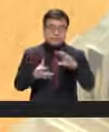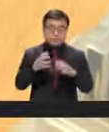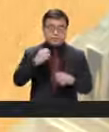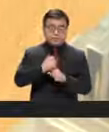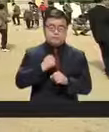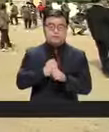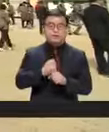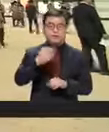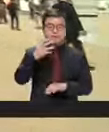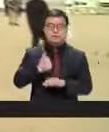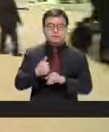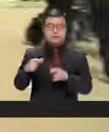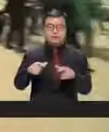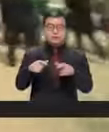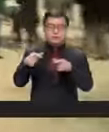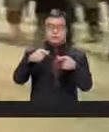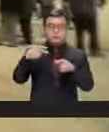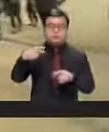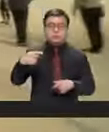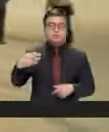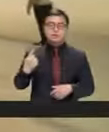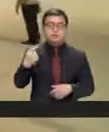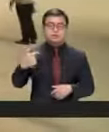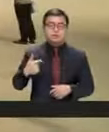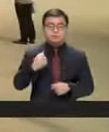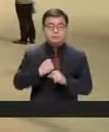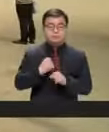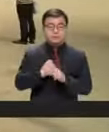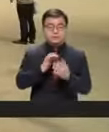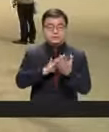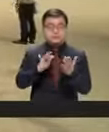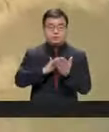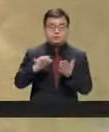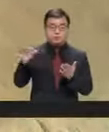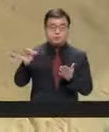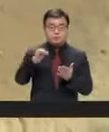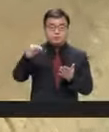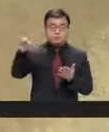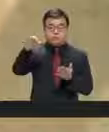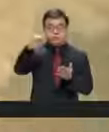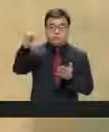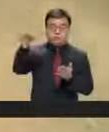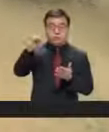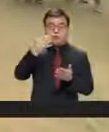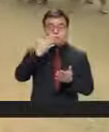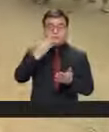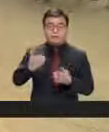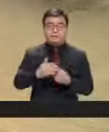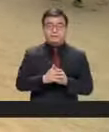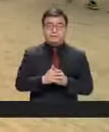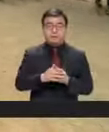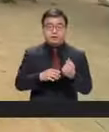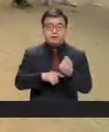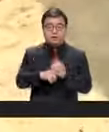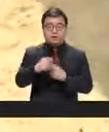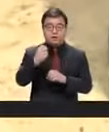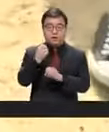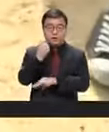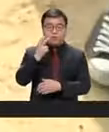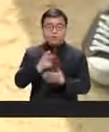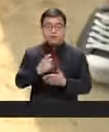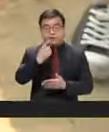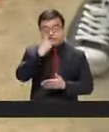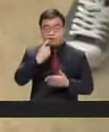완성됩니다. 스마트폰으로 비행 버튼을 누르면 금세 하늘로 솟구칩니다. 과학의 원리를 배우는 건